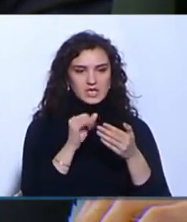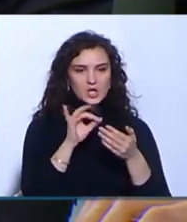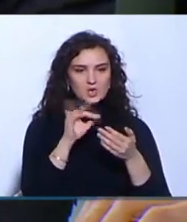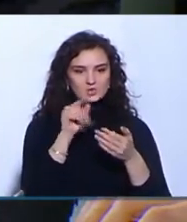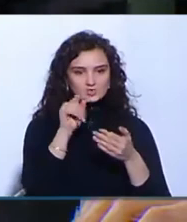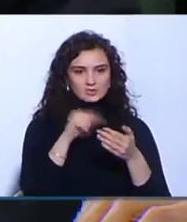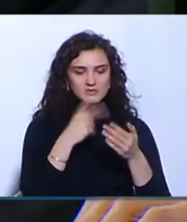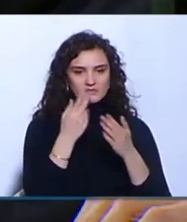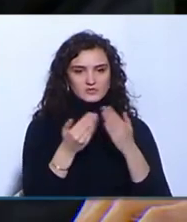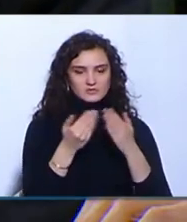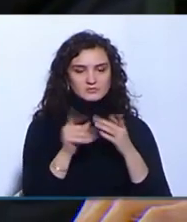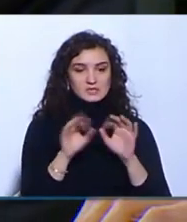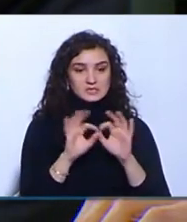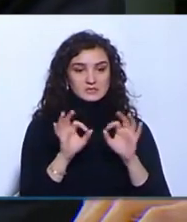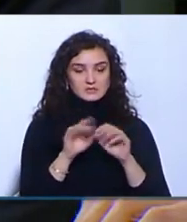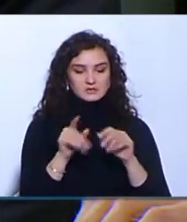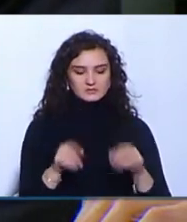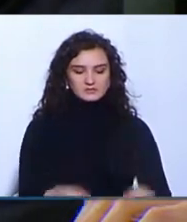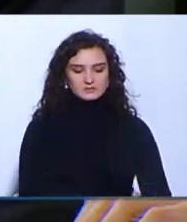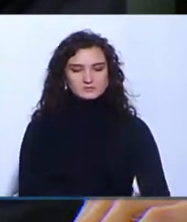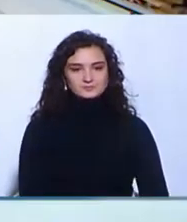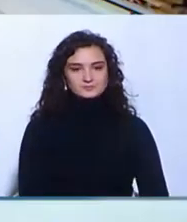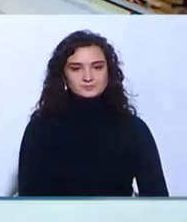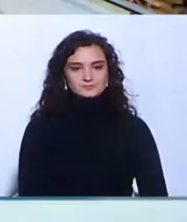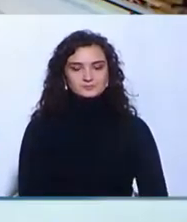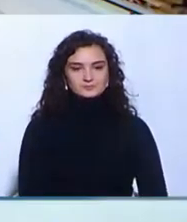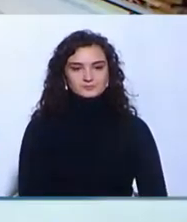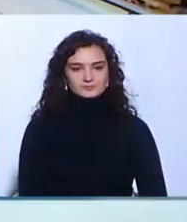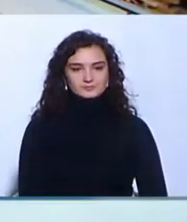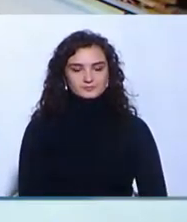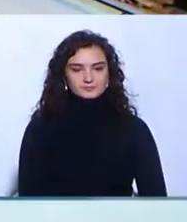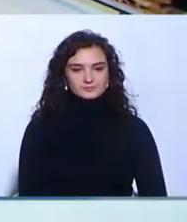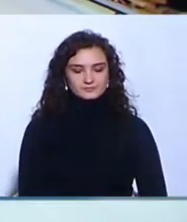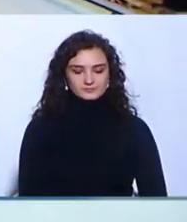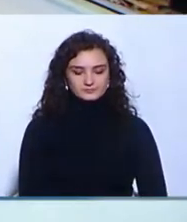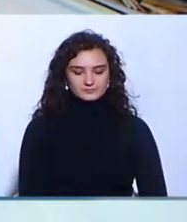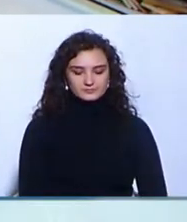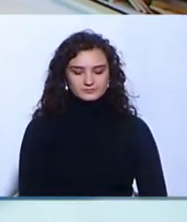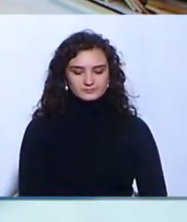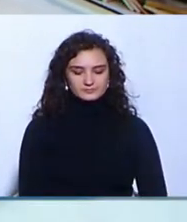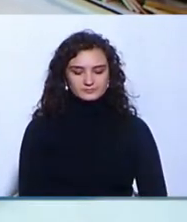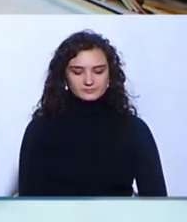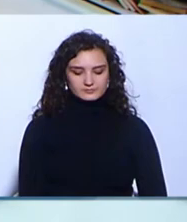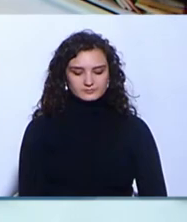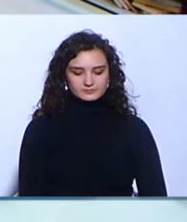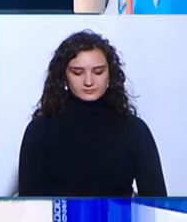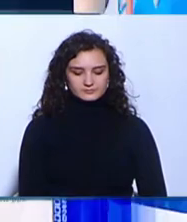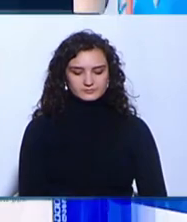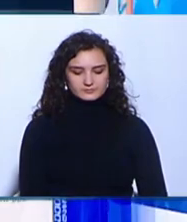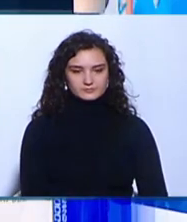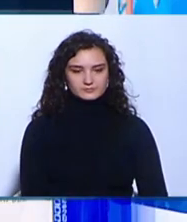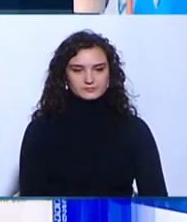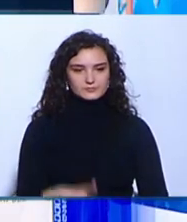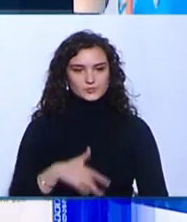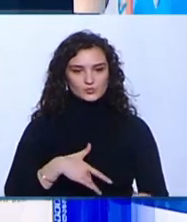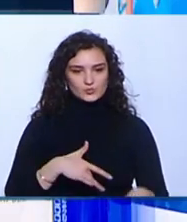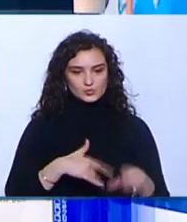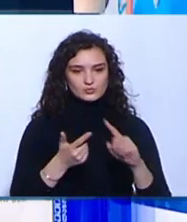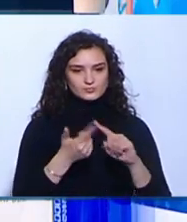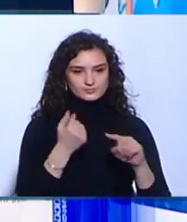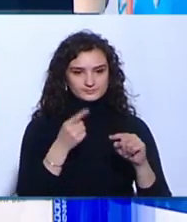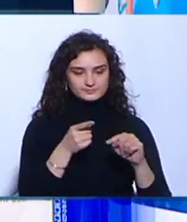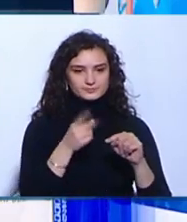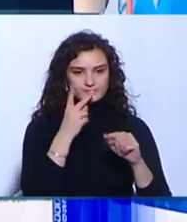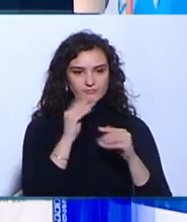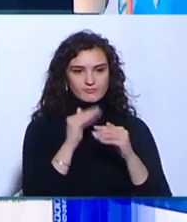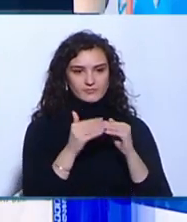თან ვაჩვენებ, რაც თქვენ ახსენეთ. პრინციპში აი აქ ყველაფერი ხატია. ანუ კუჭზე რომ იმუშავეთ, ეს ამოიღეთ. პანკრეასი აგერ უკან არის